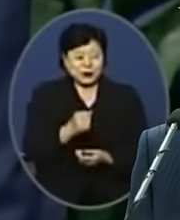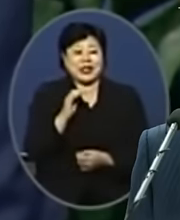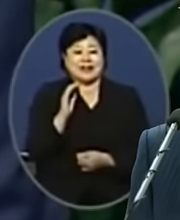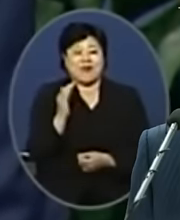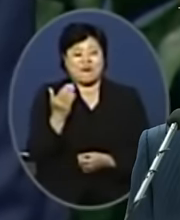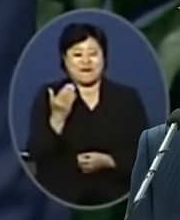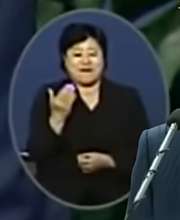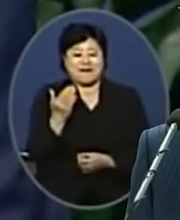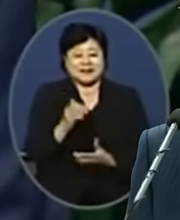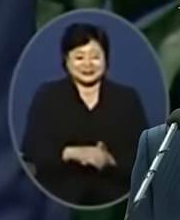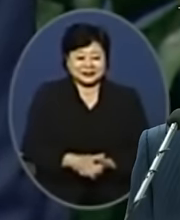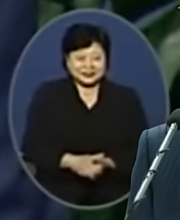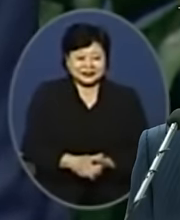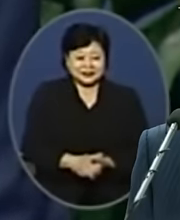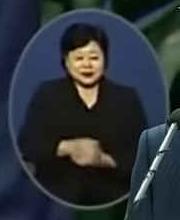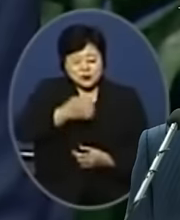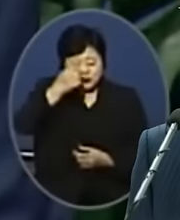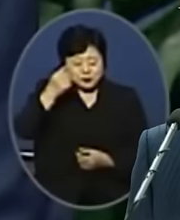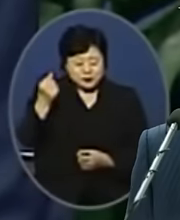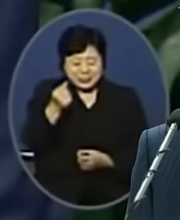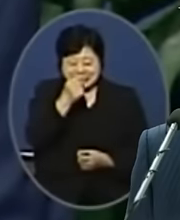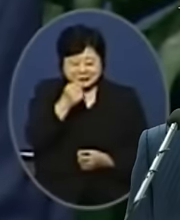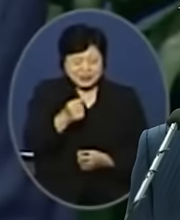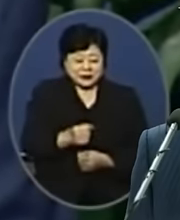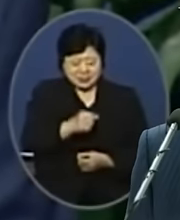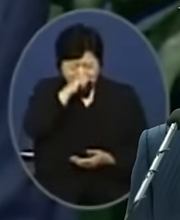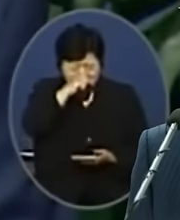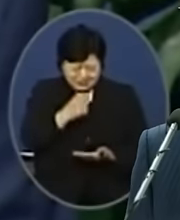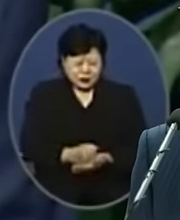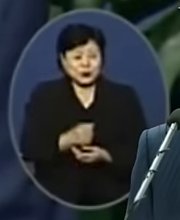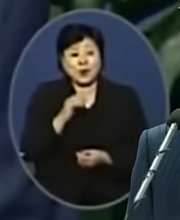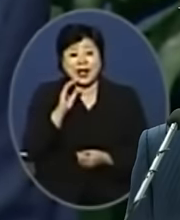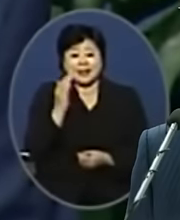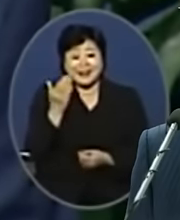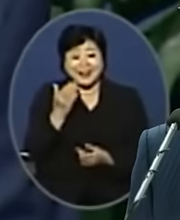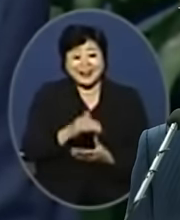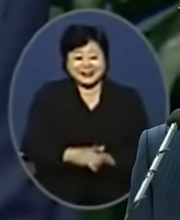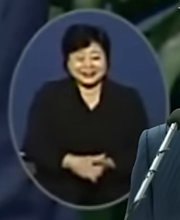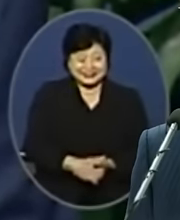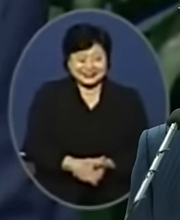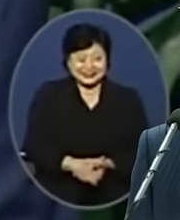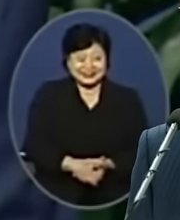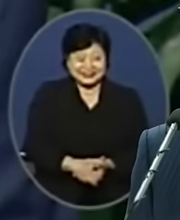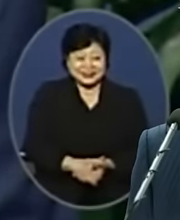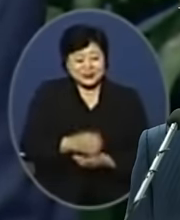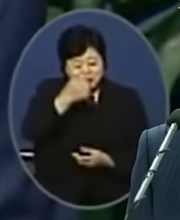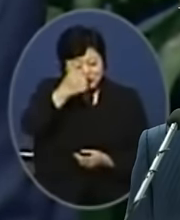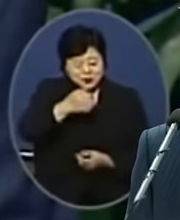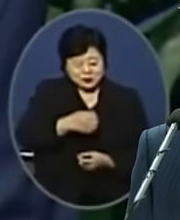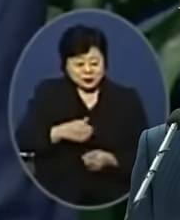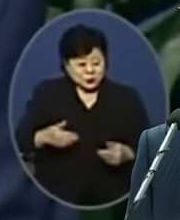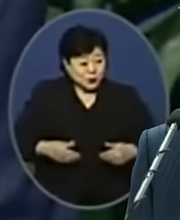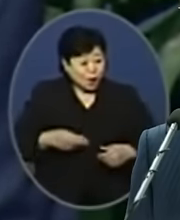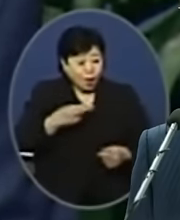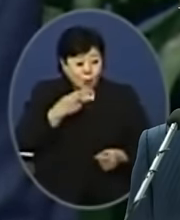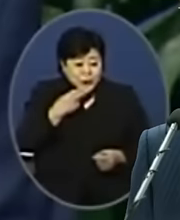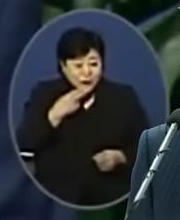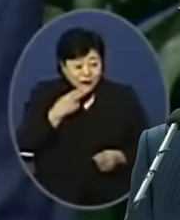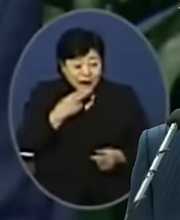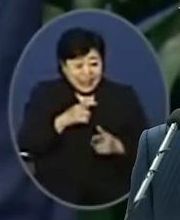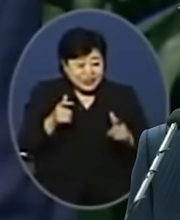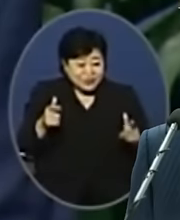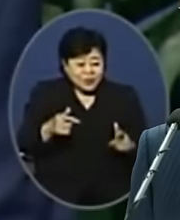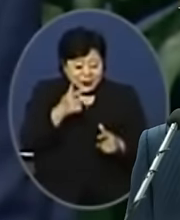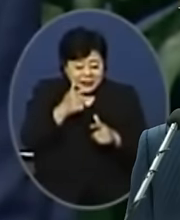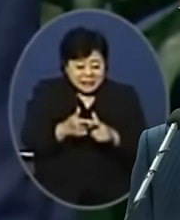않습니까? 꿈을 꾸면 형통해가 되는 것입니다. 꿈이 아무 소용이 없는 것이지만